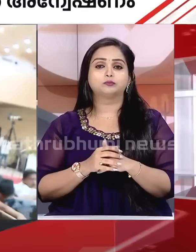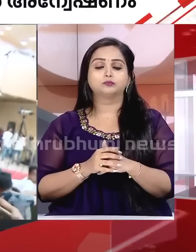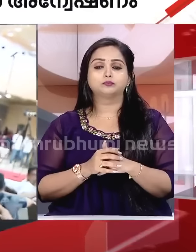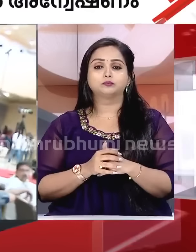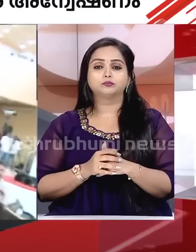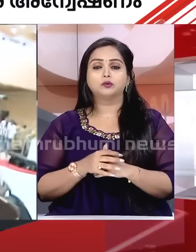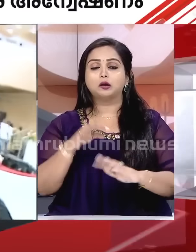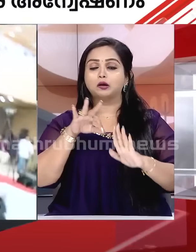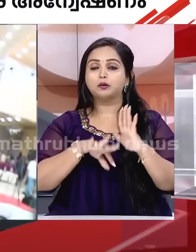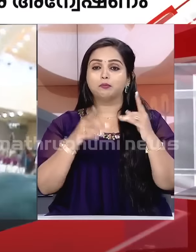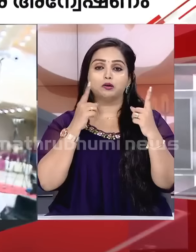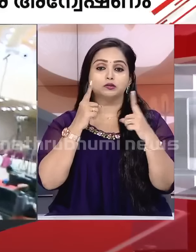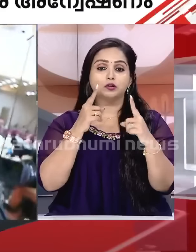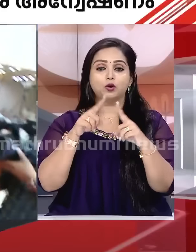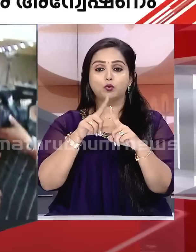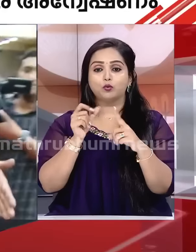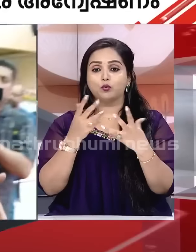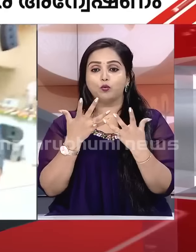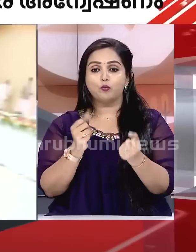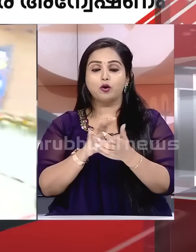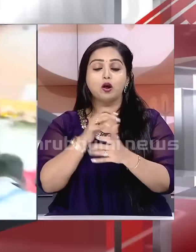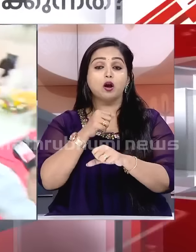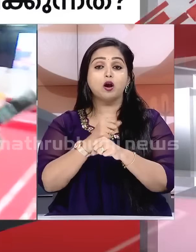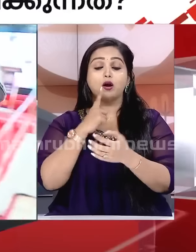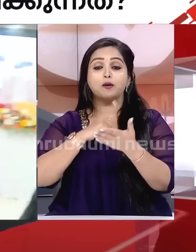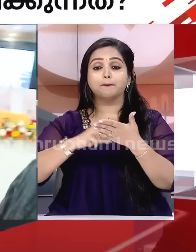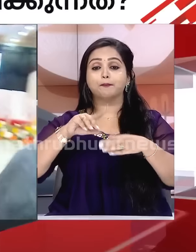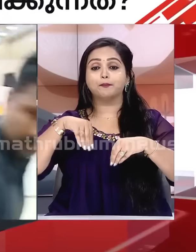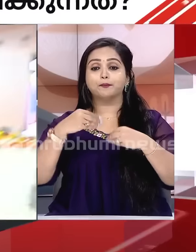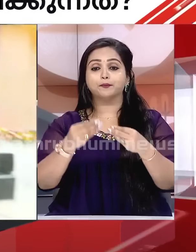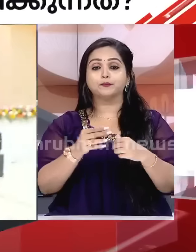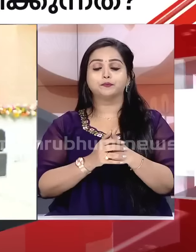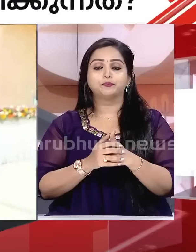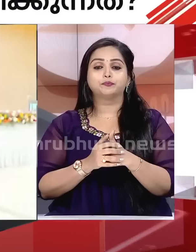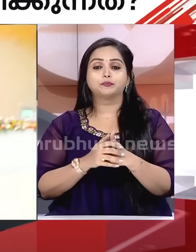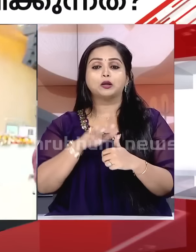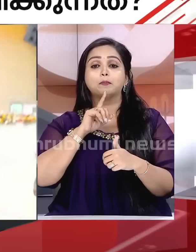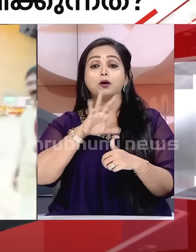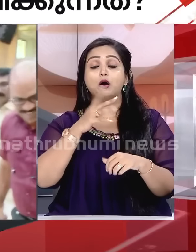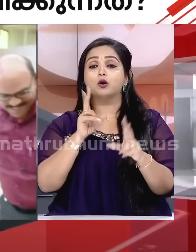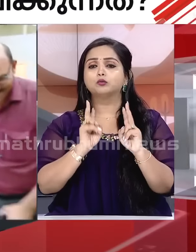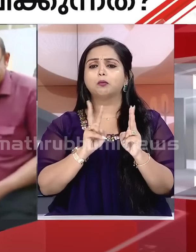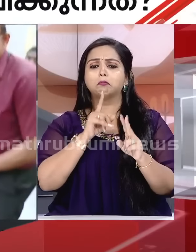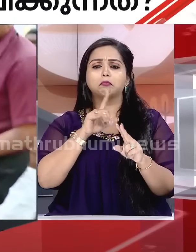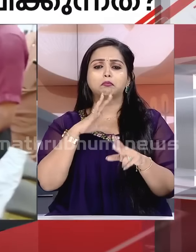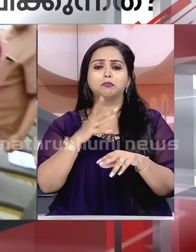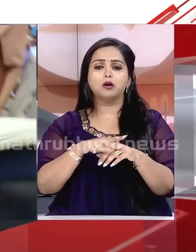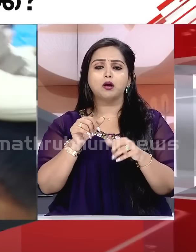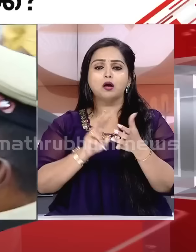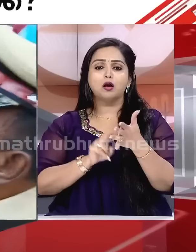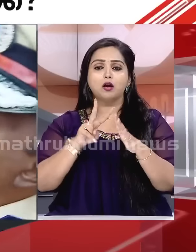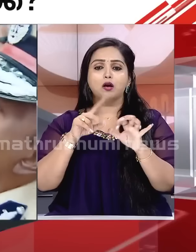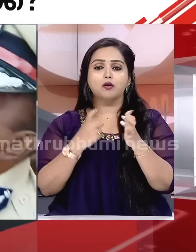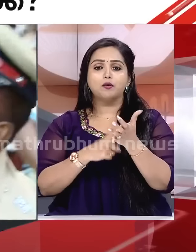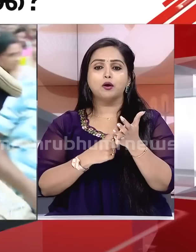വിജിലൻസ് എൻക്വയറി നടത്തിയേ പറ്റുള്ളൂ, അതിനൊരു ഗവൺമെൻറ് ഉത്തരവുണ്ടായേ പറ്റുള്ളൂ. കാരണം അത് പറഞ്ഞിരിക്കുന്ന ആരാണ്? സാധാരണക്കാരനല്ല, PV അൻവർ എന്ന്